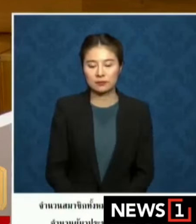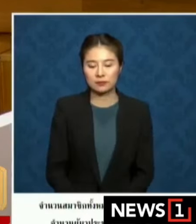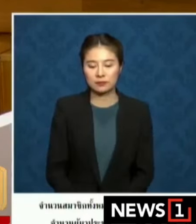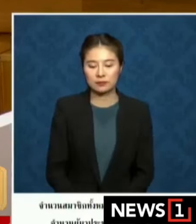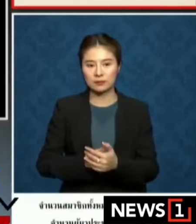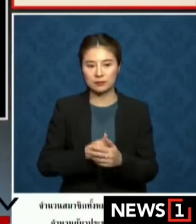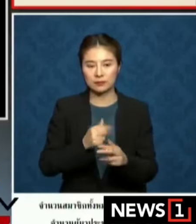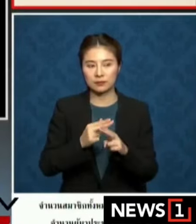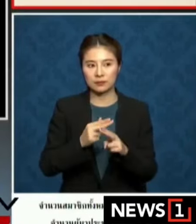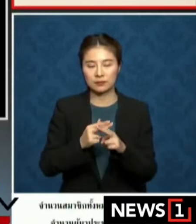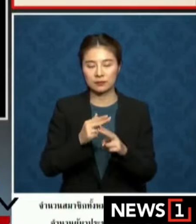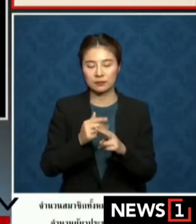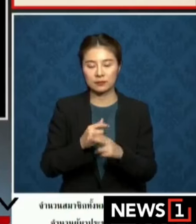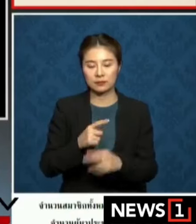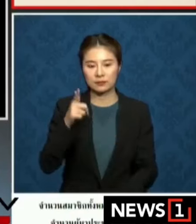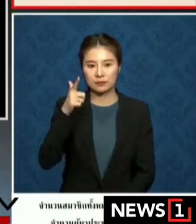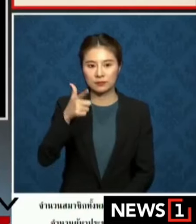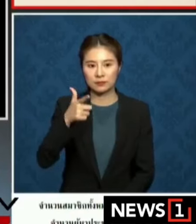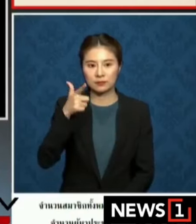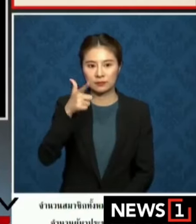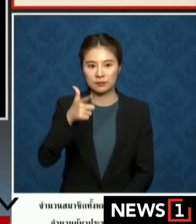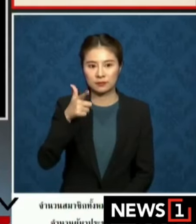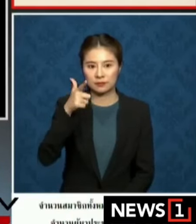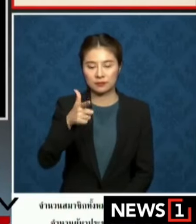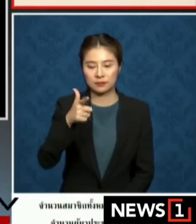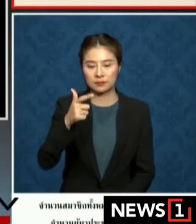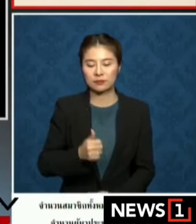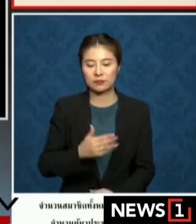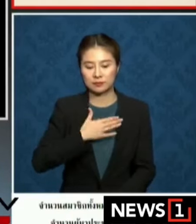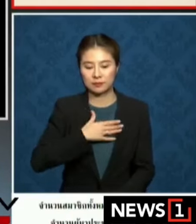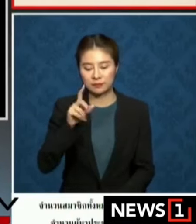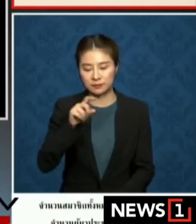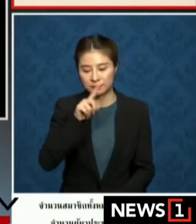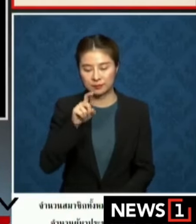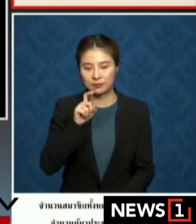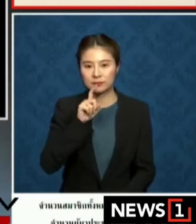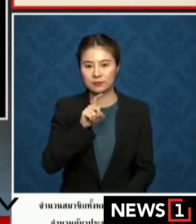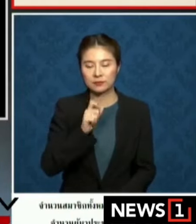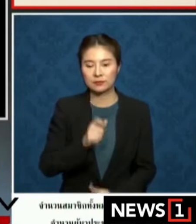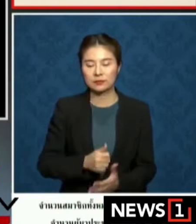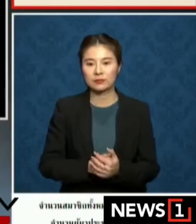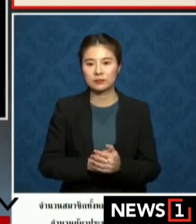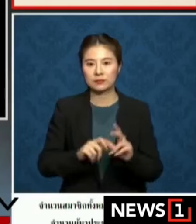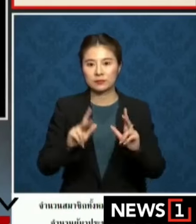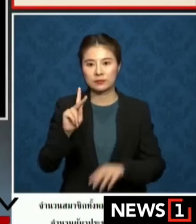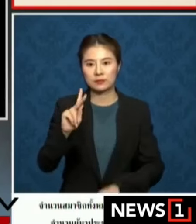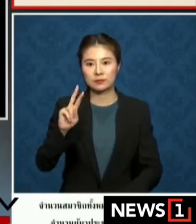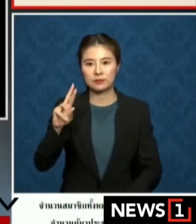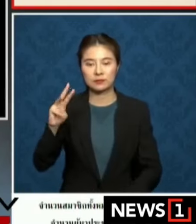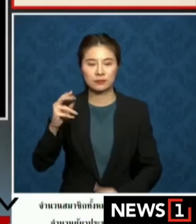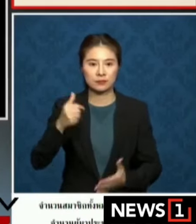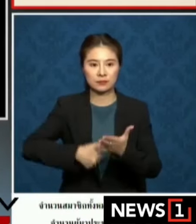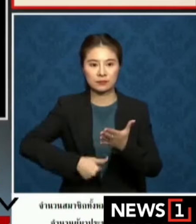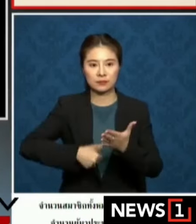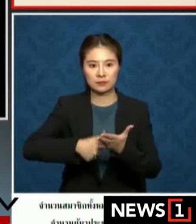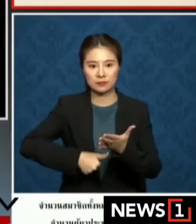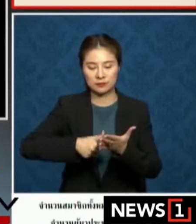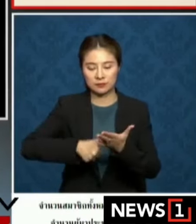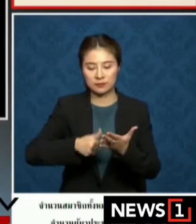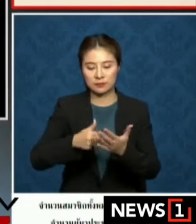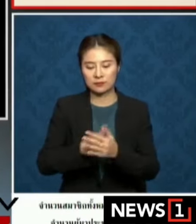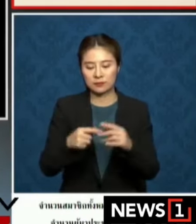ประเมินภาษีของนายทักสินสรรพากรส่งคำพิพากษาของศาลอุทธรณ์คดีคดี